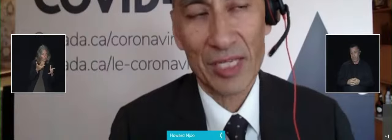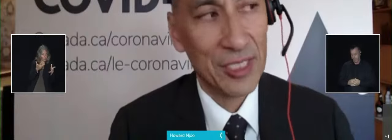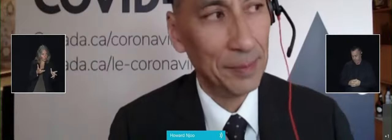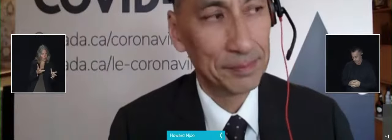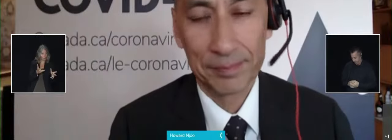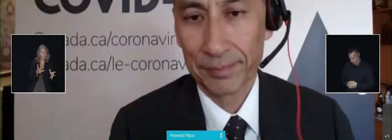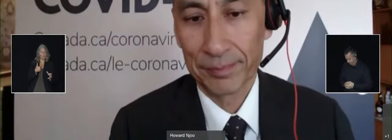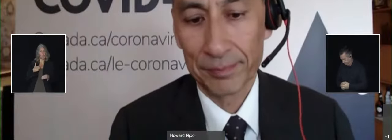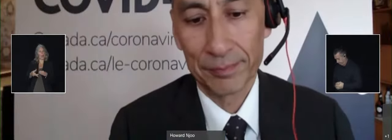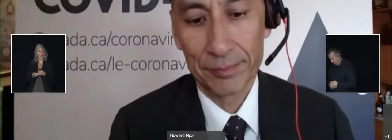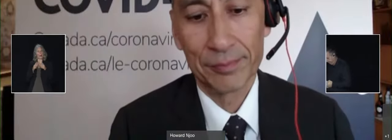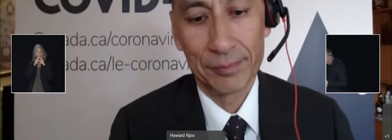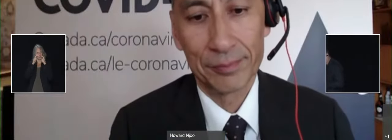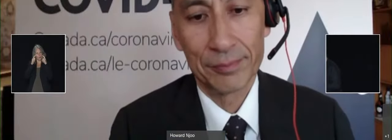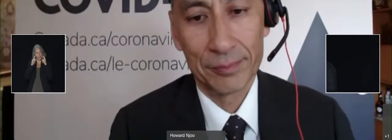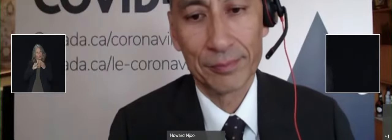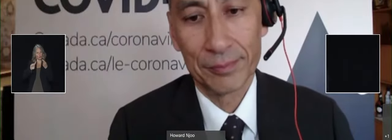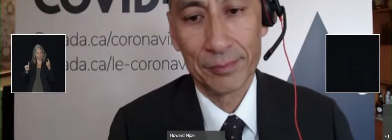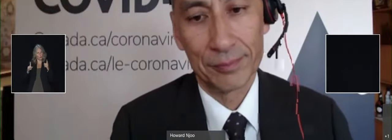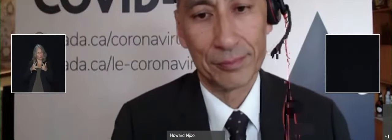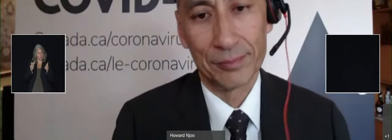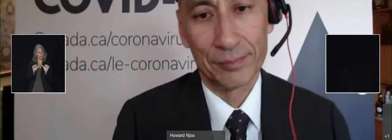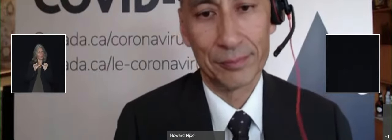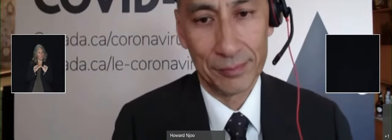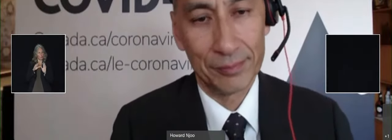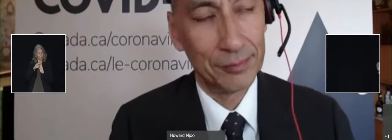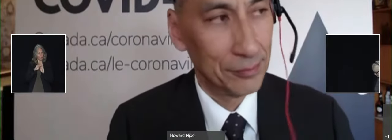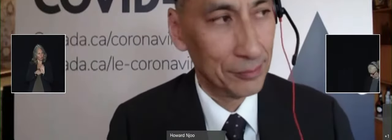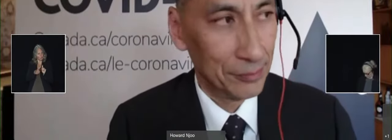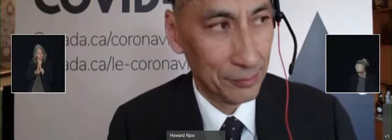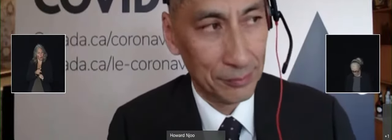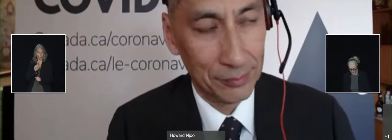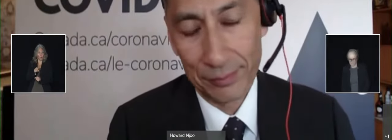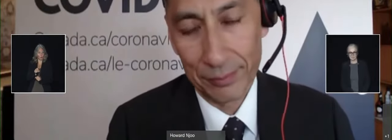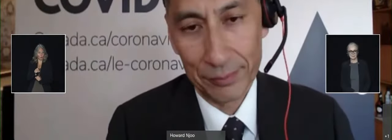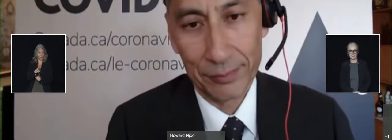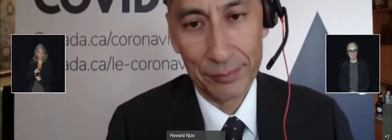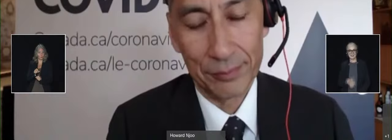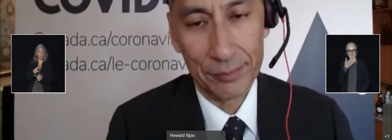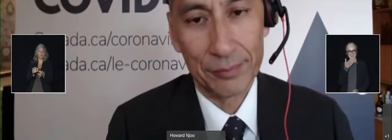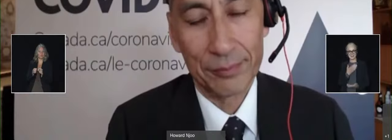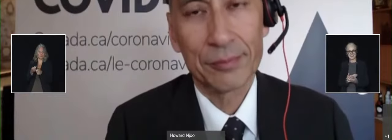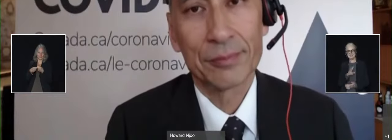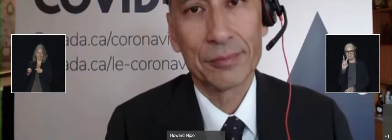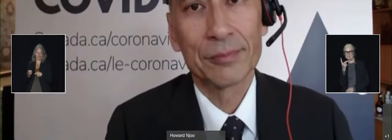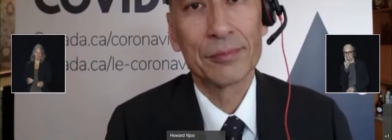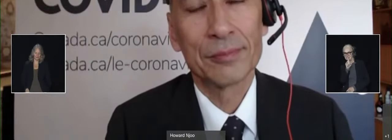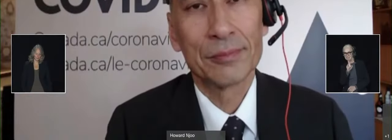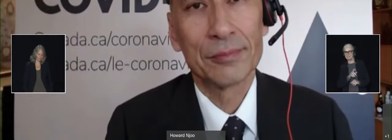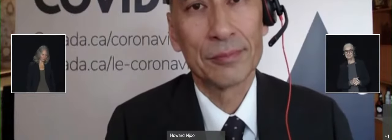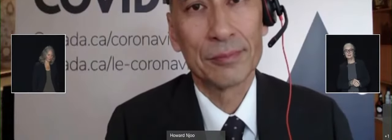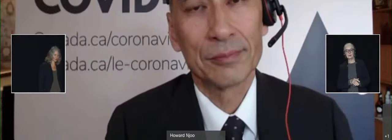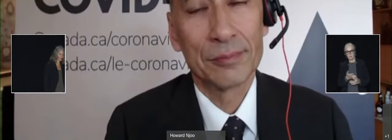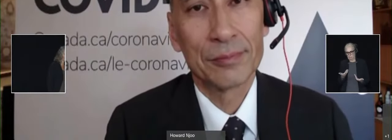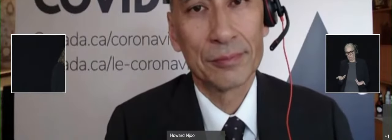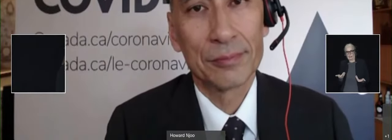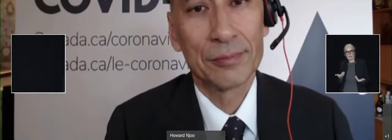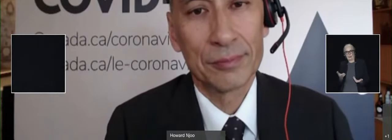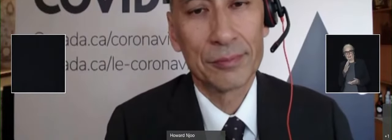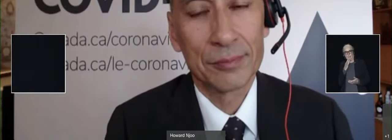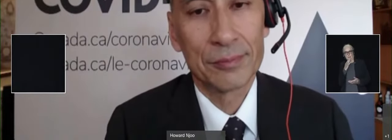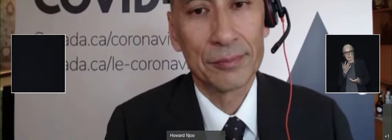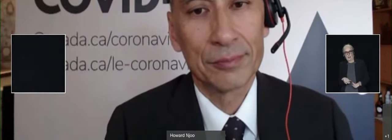Merci. Merci. Merci en suivi. Est-ce que, à l'heure où on se parle, vous